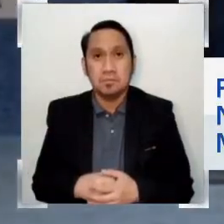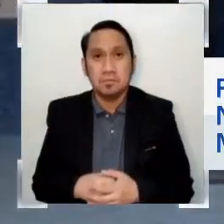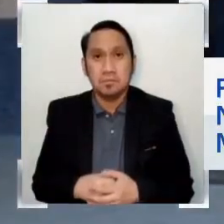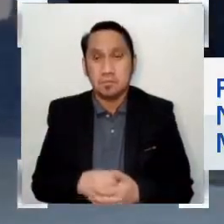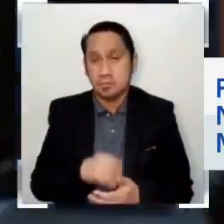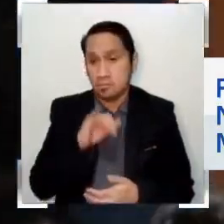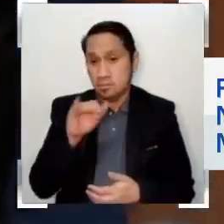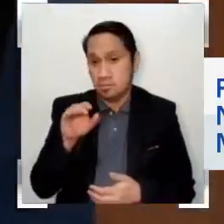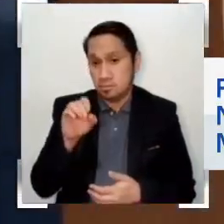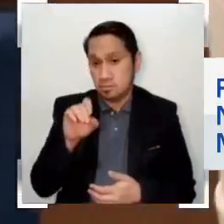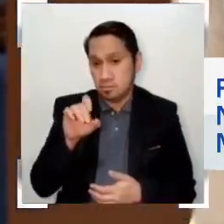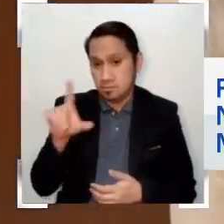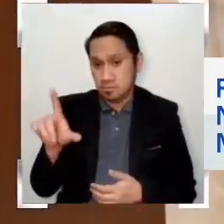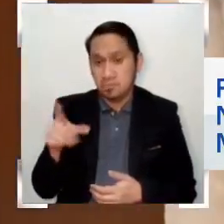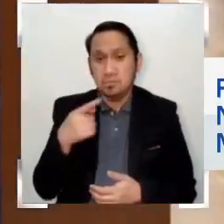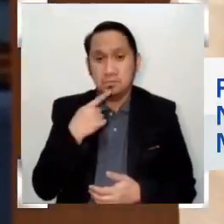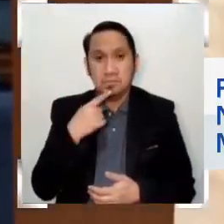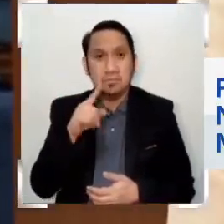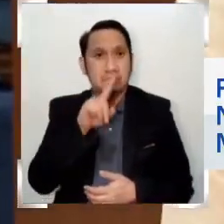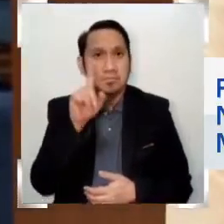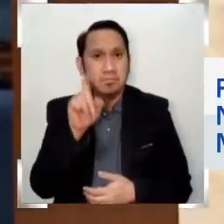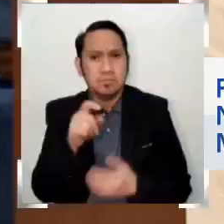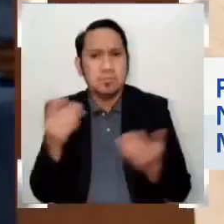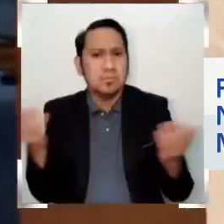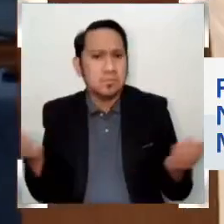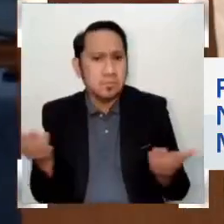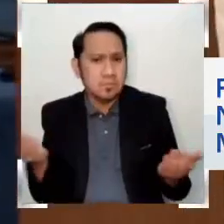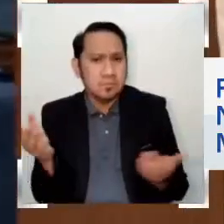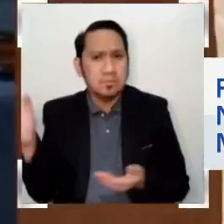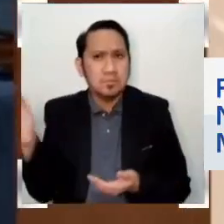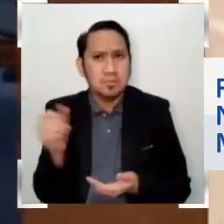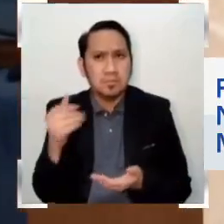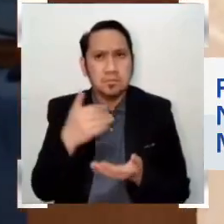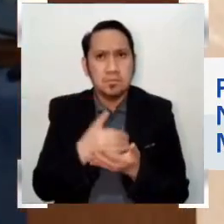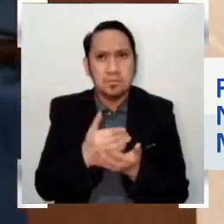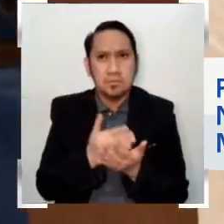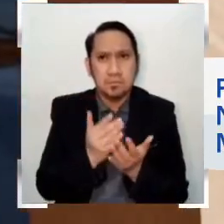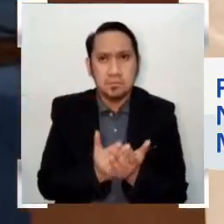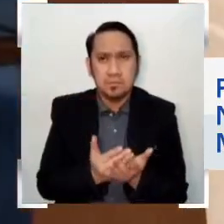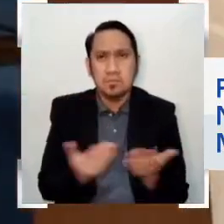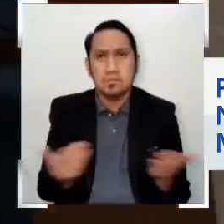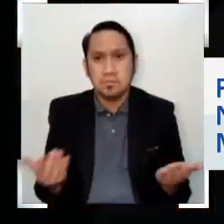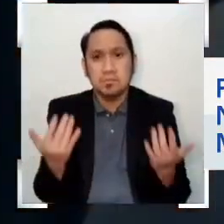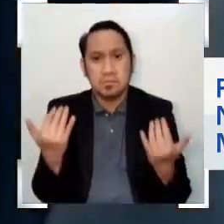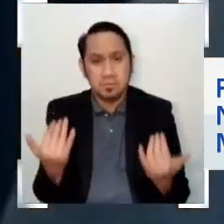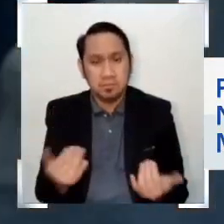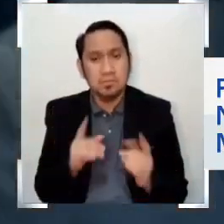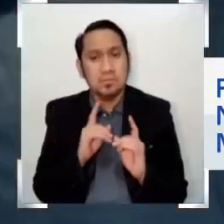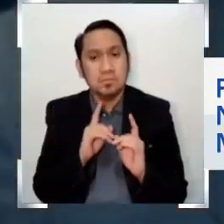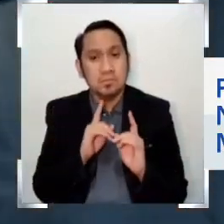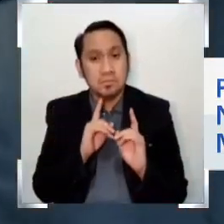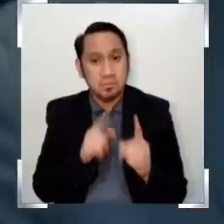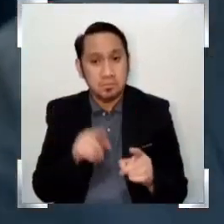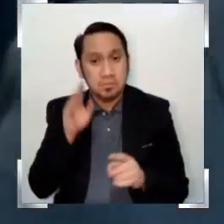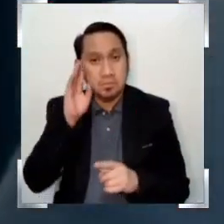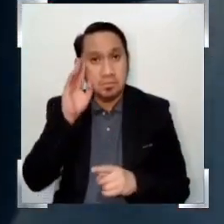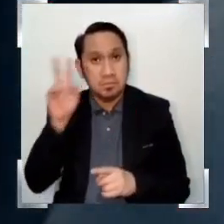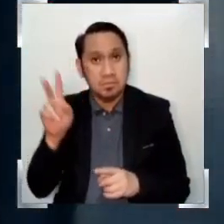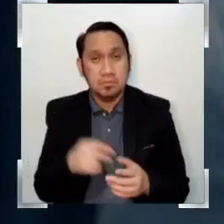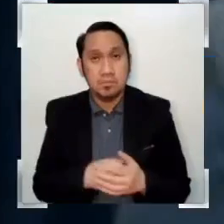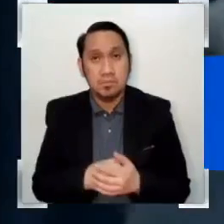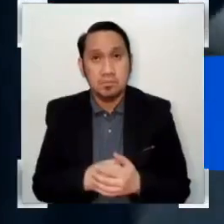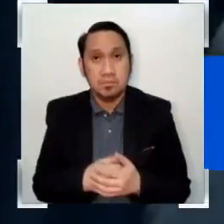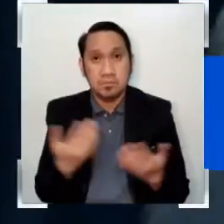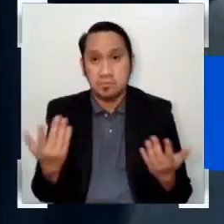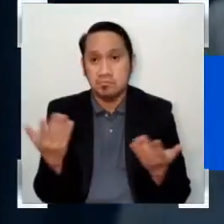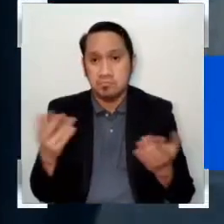Villanueva nagtatanong kung saan nga kukunin ang pondo para rito. Ngayong nagsalita na ang Pangulo kontra dito. After it was referred to the Committee on